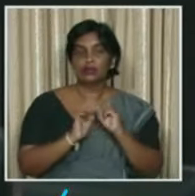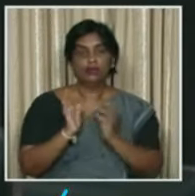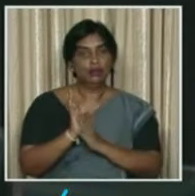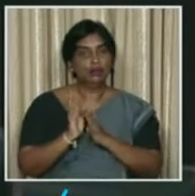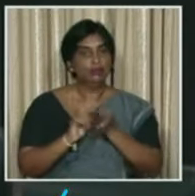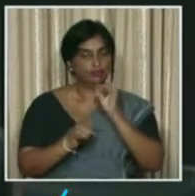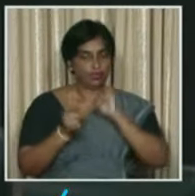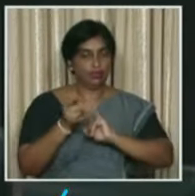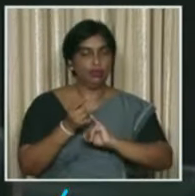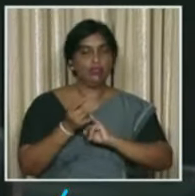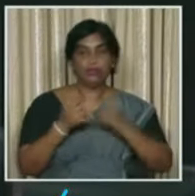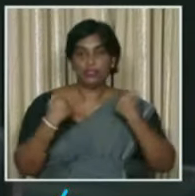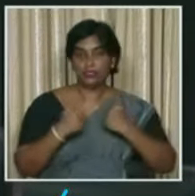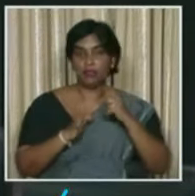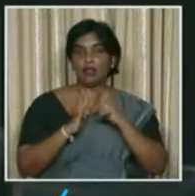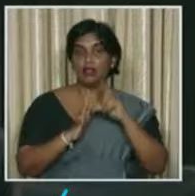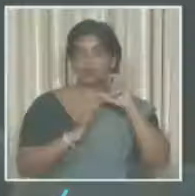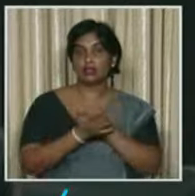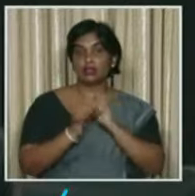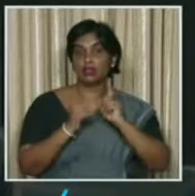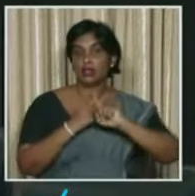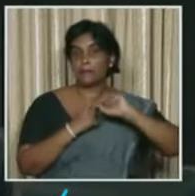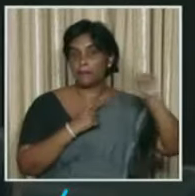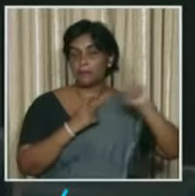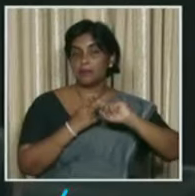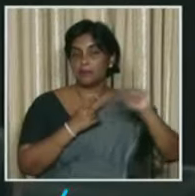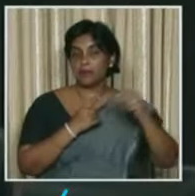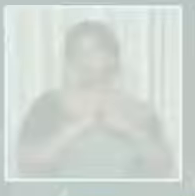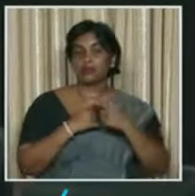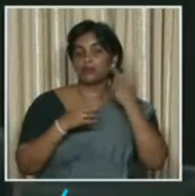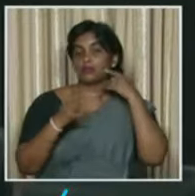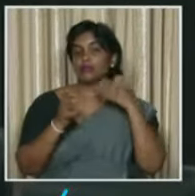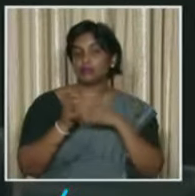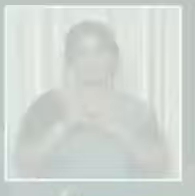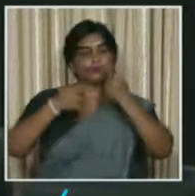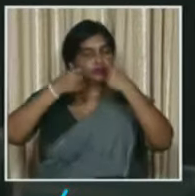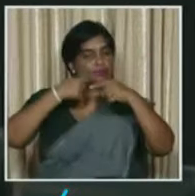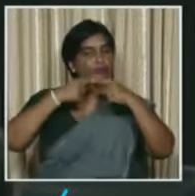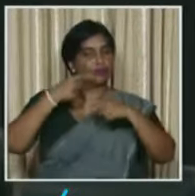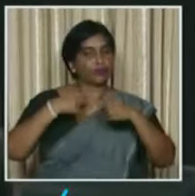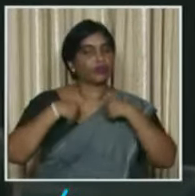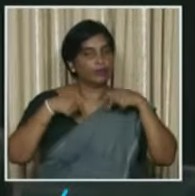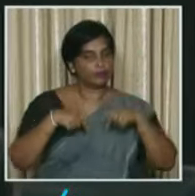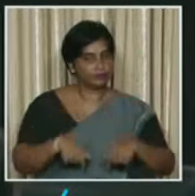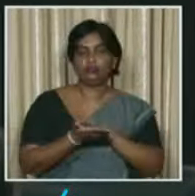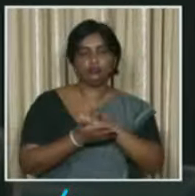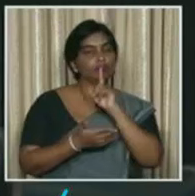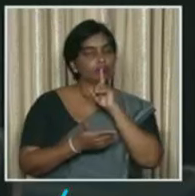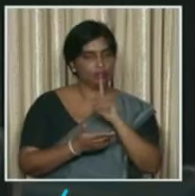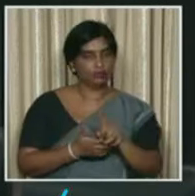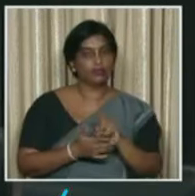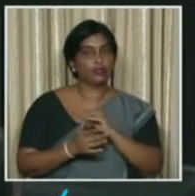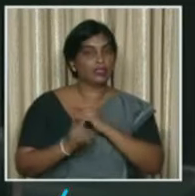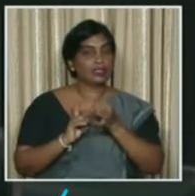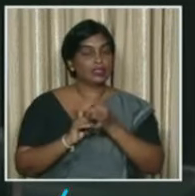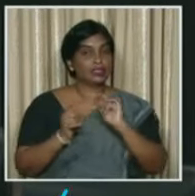සභාපති සම්මි සිල්වා ICC එකට යවලා තියෙන විද්‍යුත් ලිපි. ඒ ලියුම් වල අන්තර්ගතය එකින් එක මම මෙතන සිට පැහැදිලි කරනවා. සම්මි